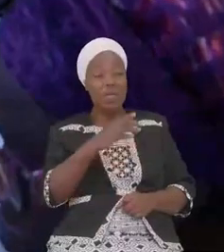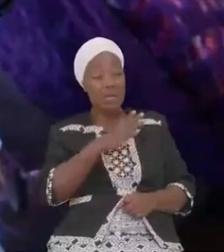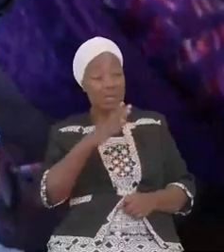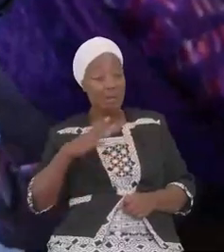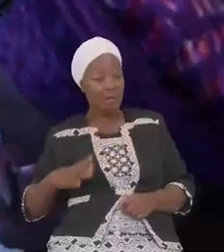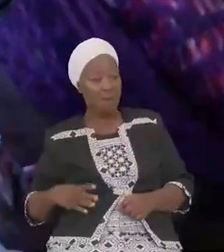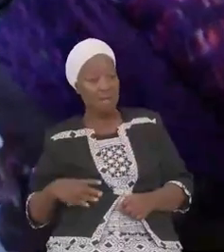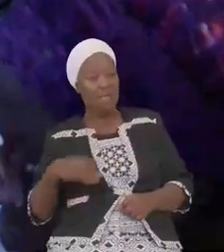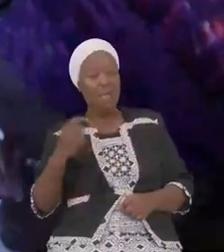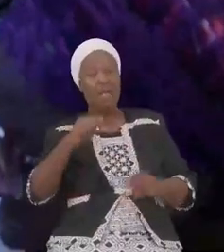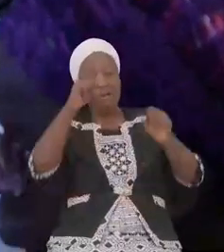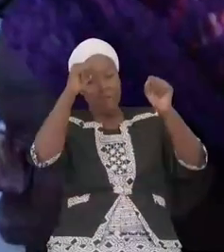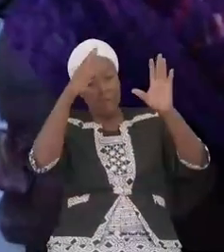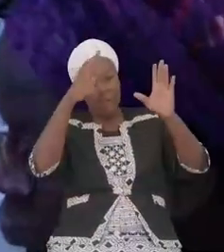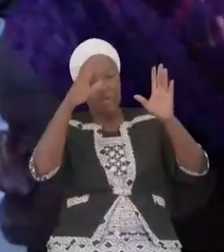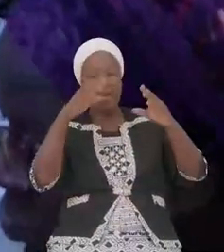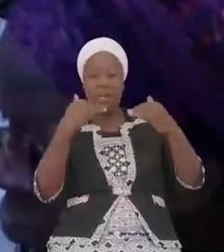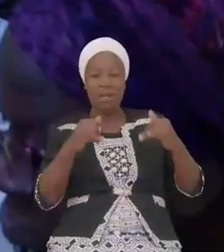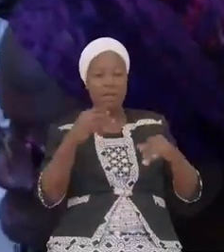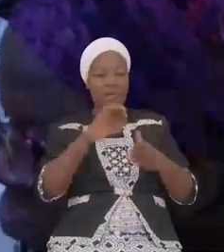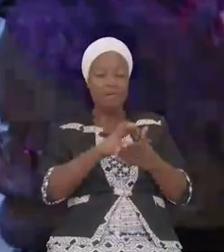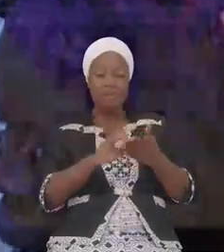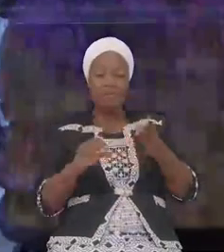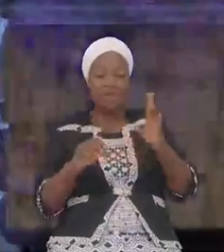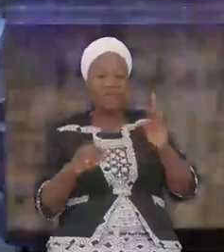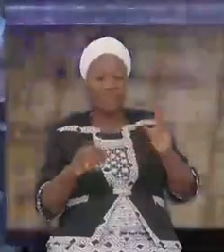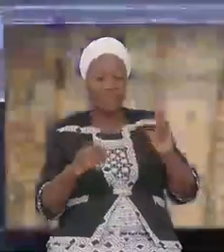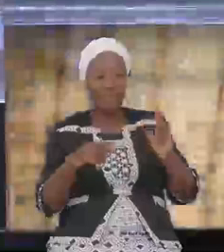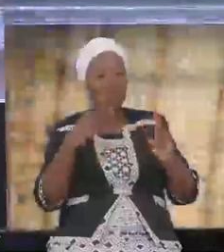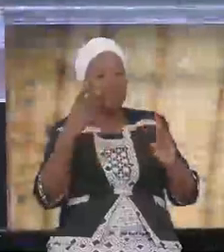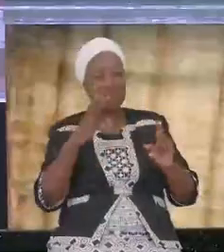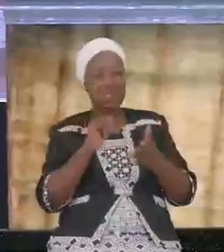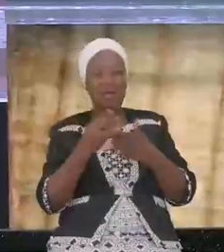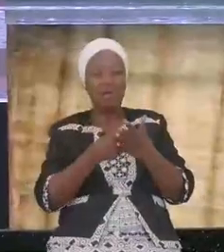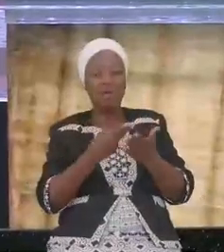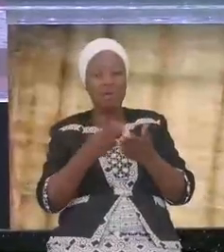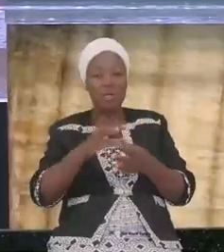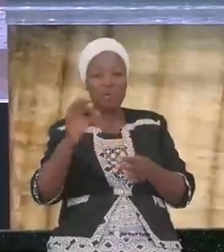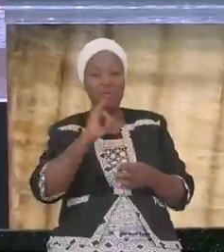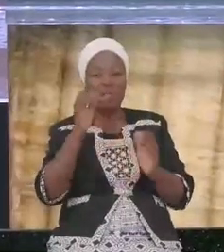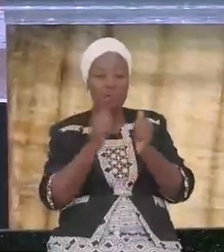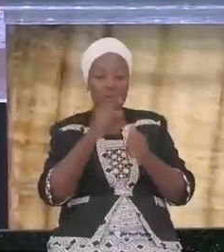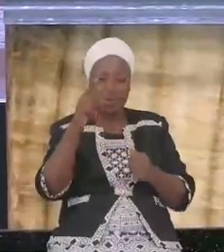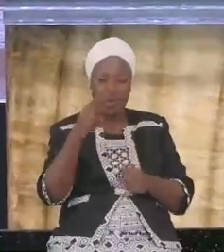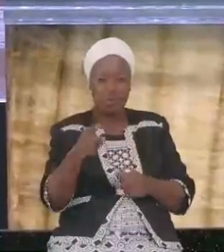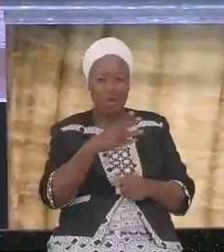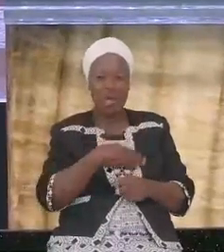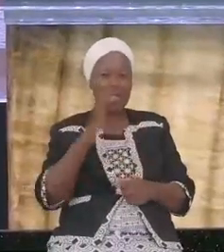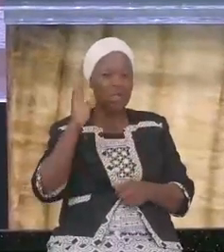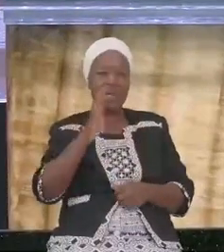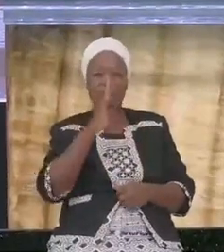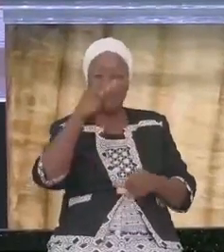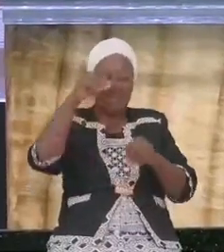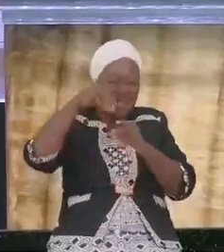Père, déjà au verset 17, il dit, le Saint-Esprit est avec vous et sera